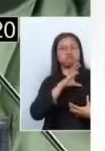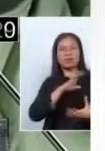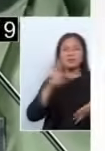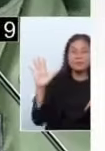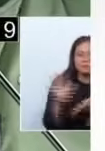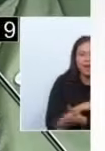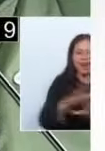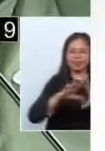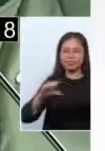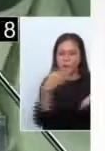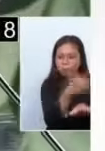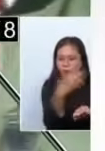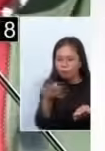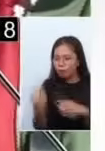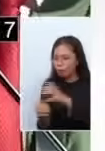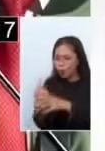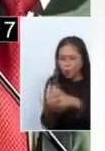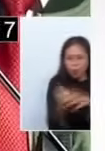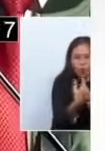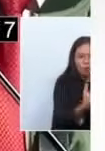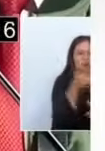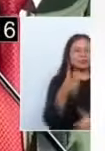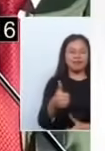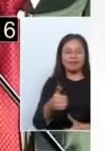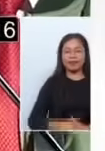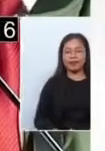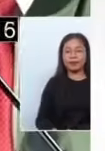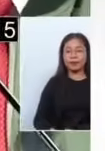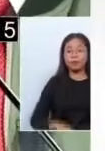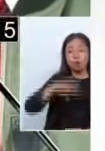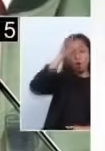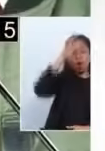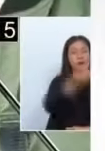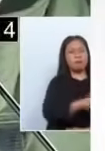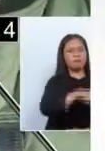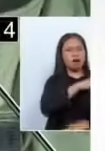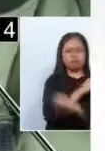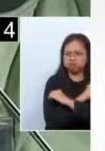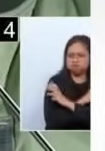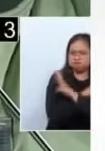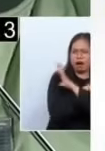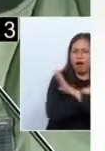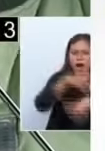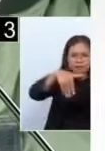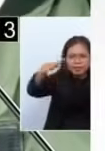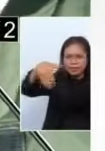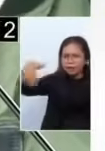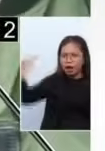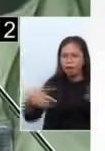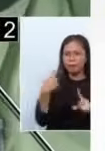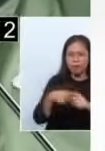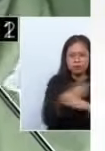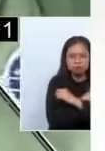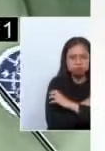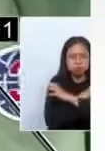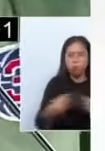kekuatan yang ada, maka dalam konteks penguasaan materi, dalam konteks isu pendidikan dan juga SDM secara umum, tampaknya